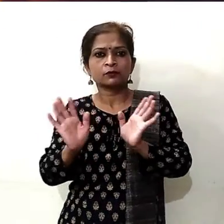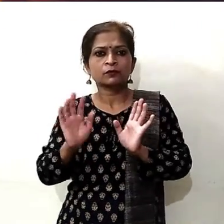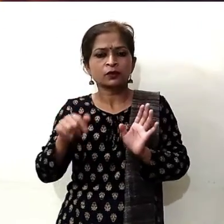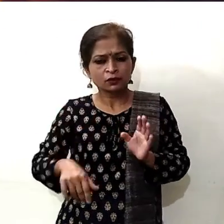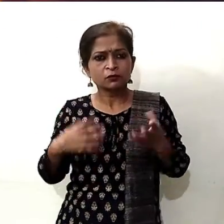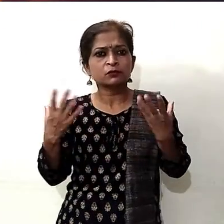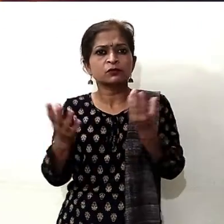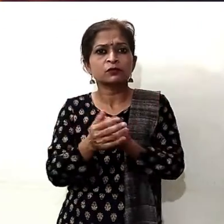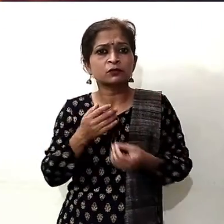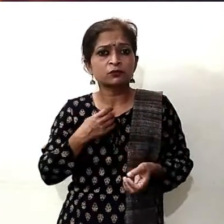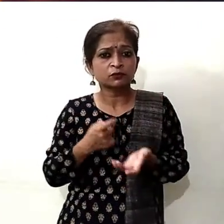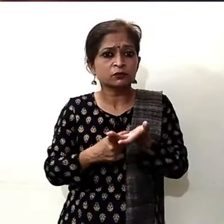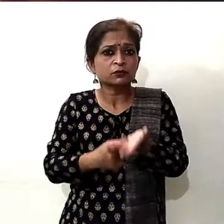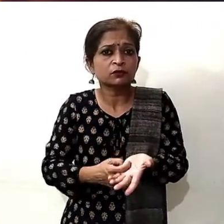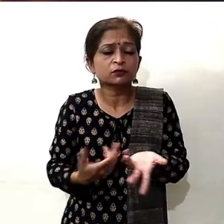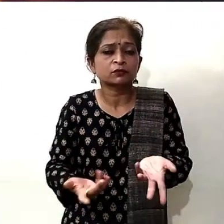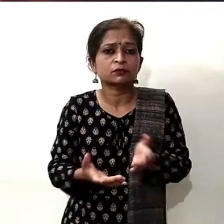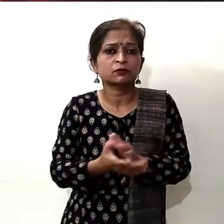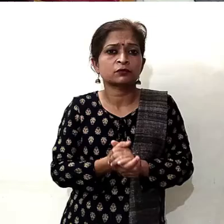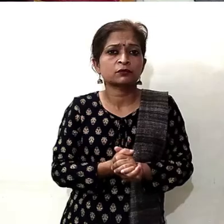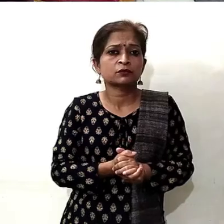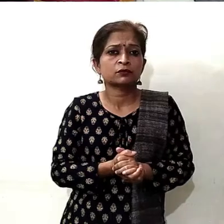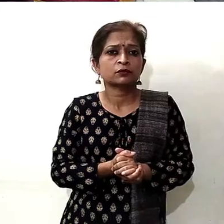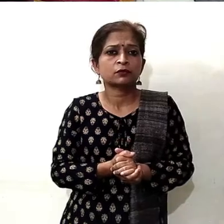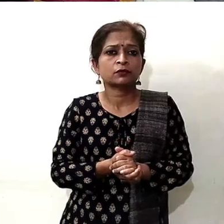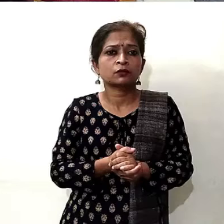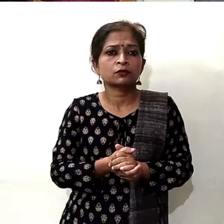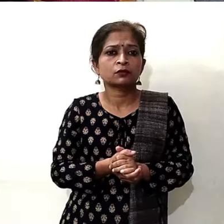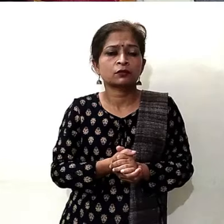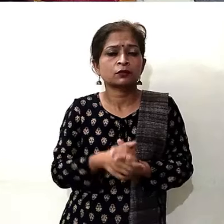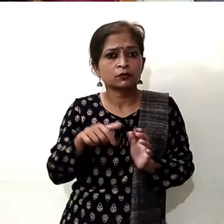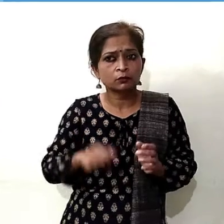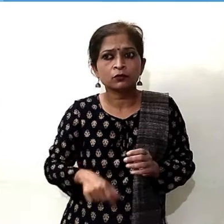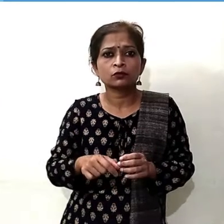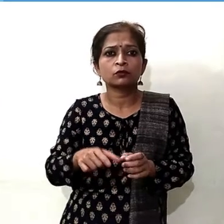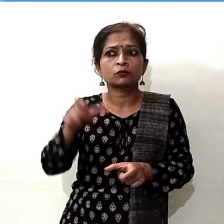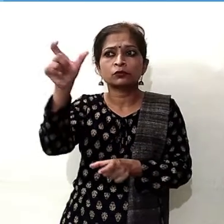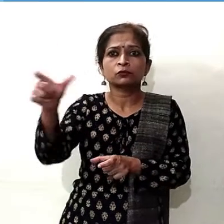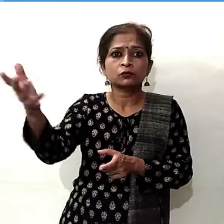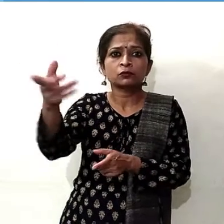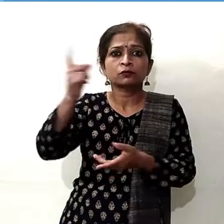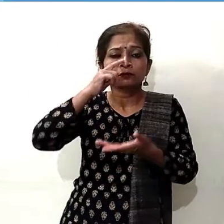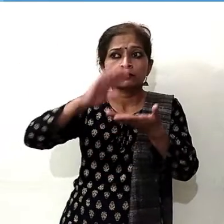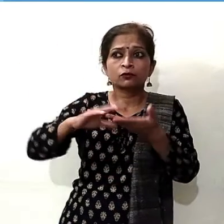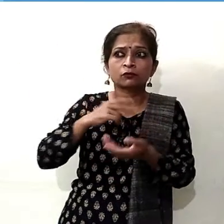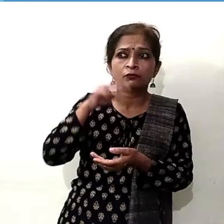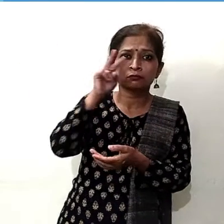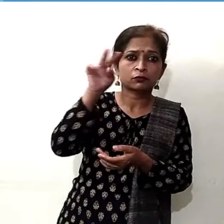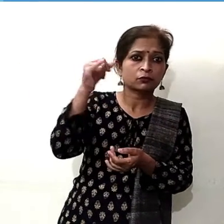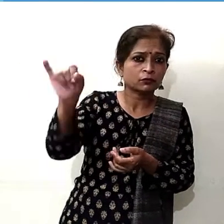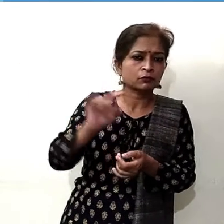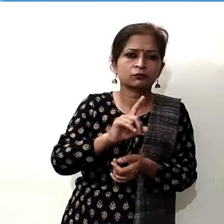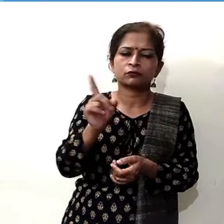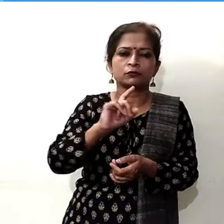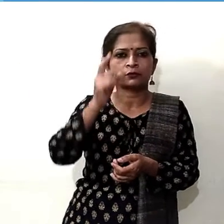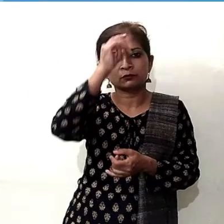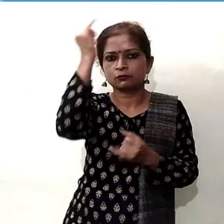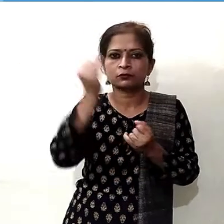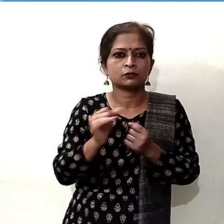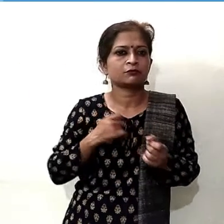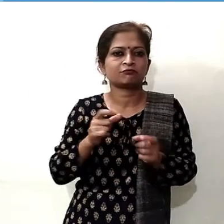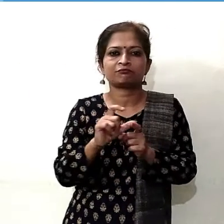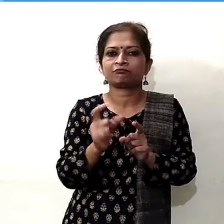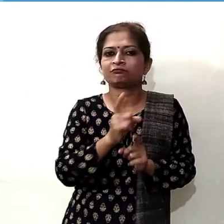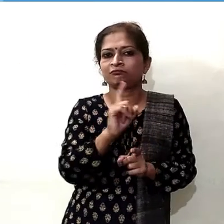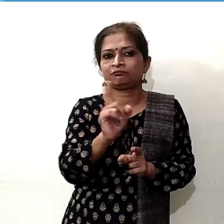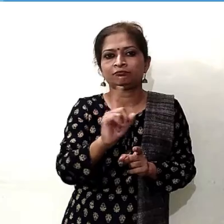यूं। तो किसी दूसरे की पत्नी के ऊपर नजर रखना भारतवर्ष में जी हमारे संस्कारों में नहीं है,